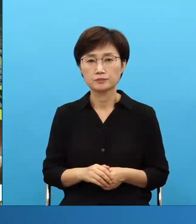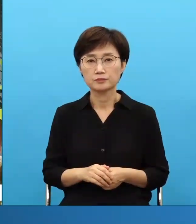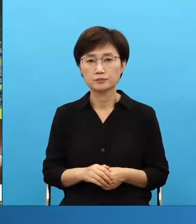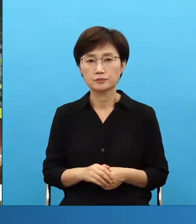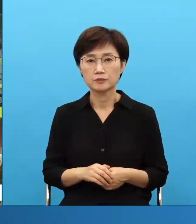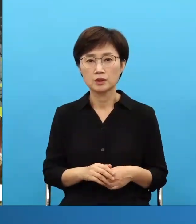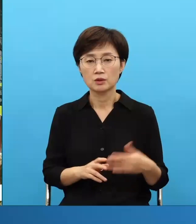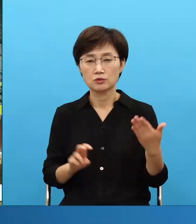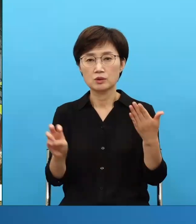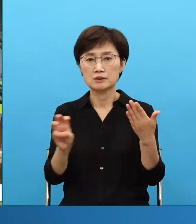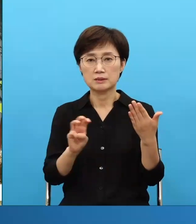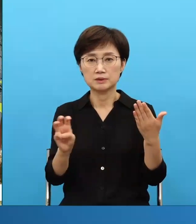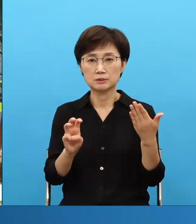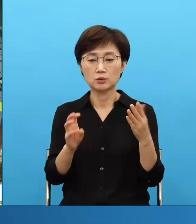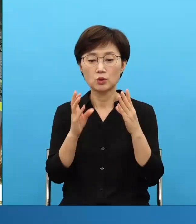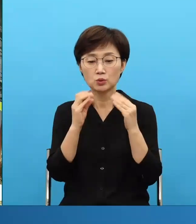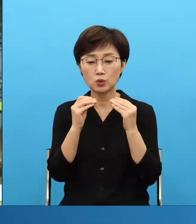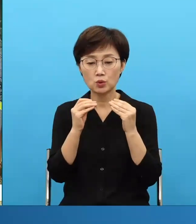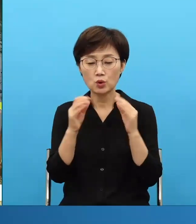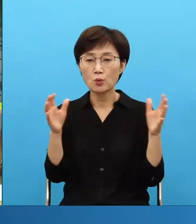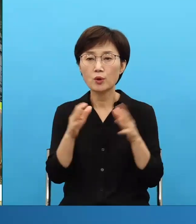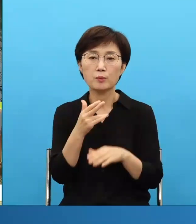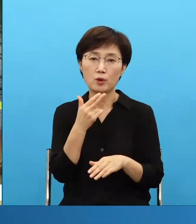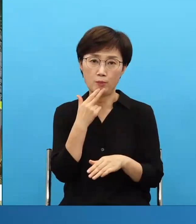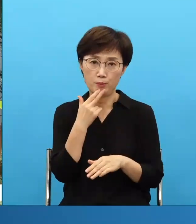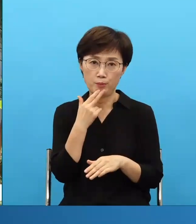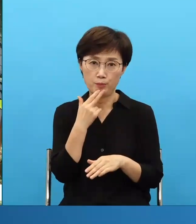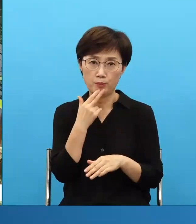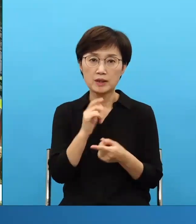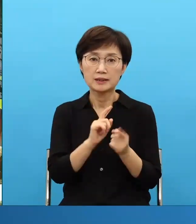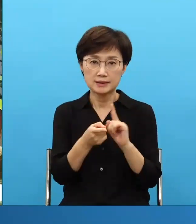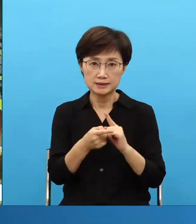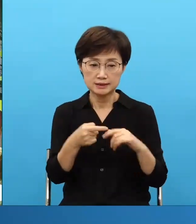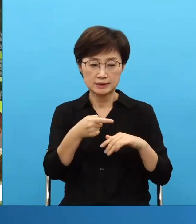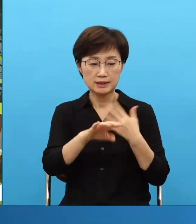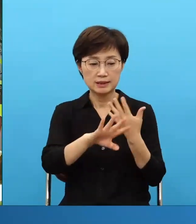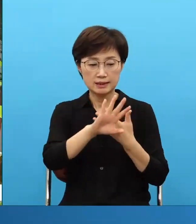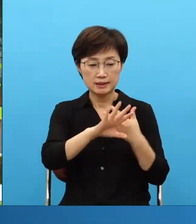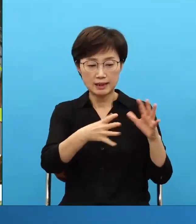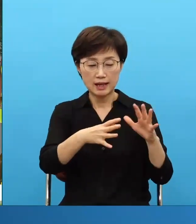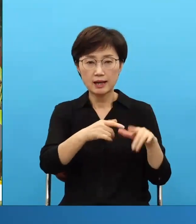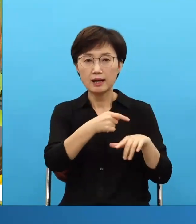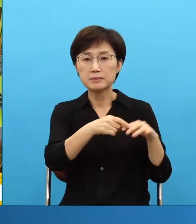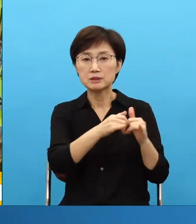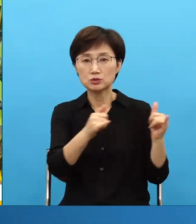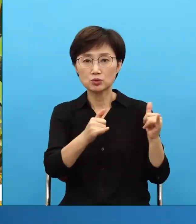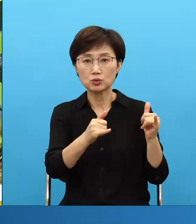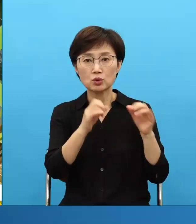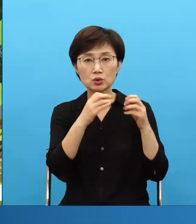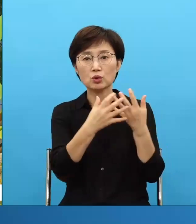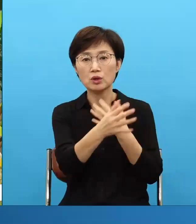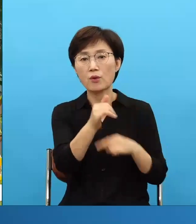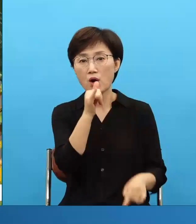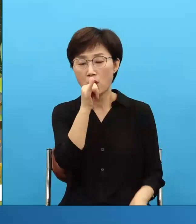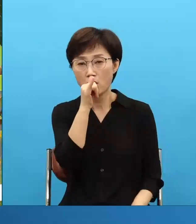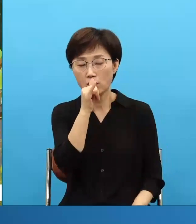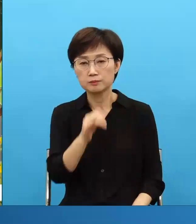30일 토요 핵심 예배는 휴회합니다. 이날 다민족 선교대회가 덕평 RUTC에서 진행됩니다.